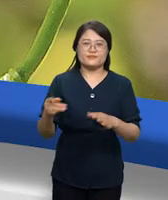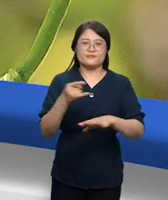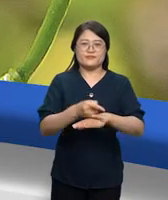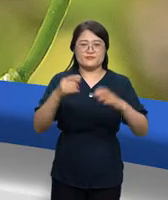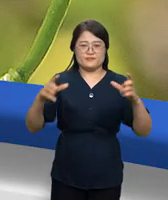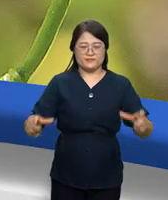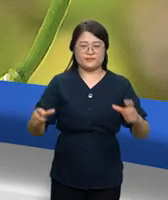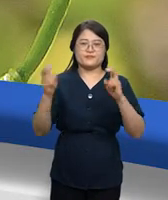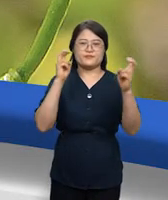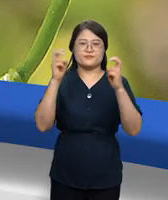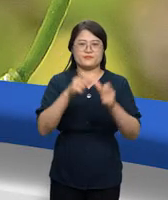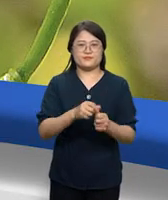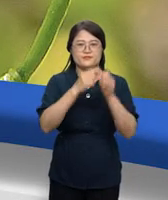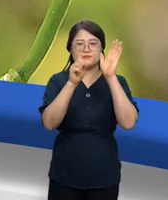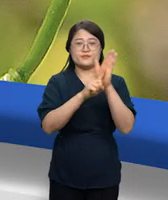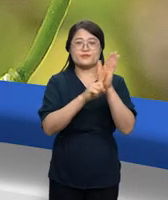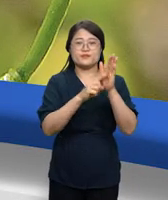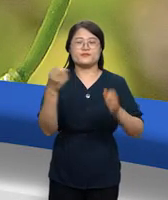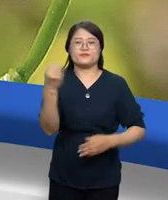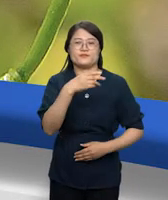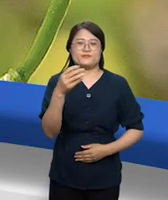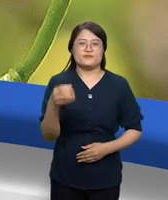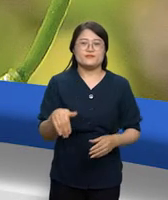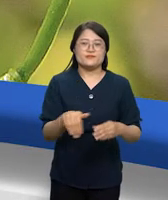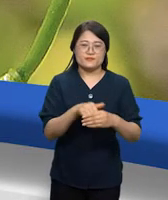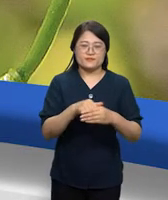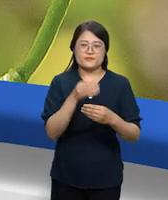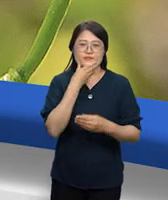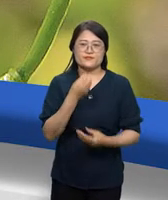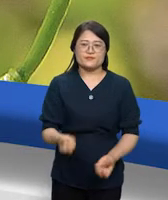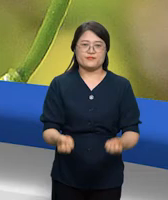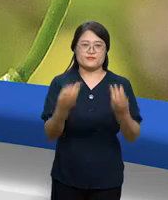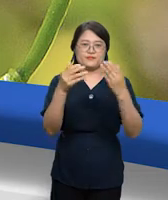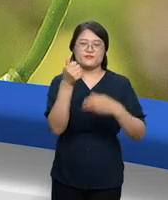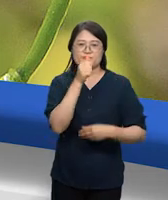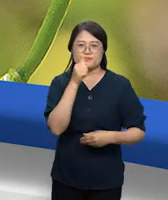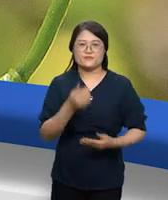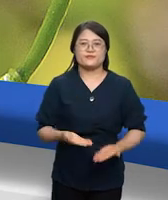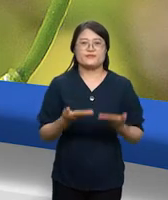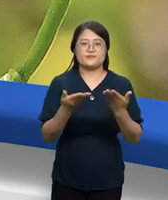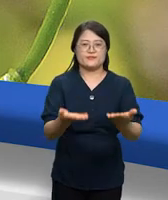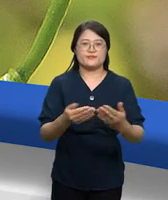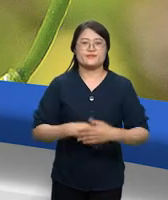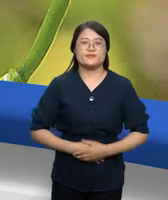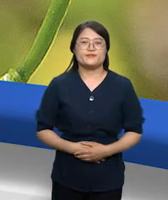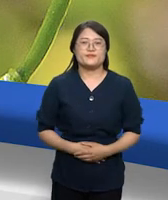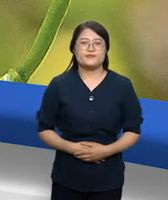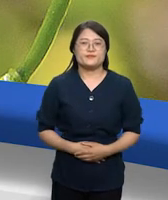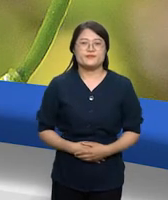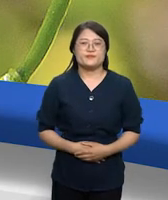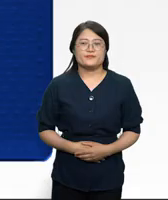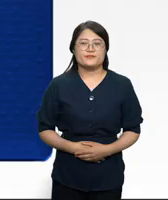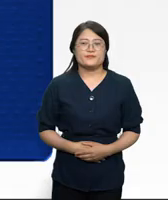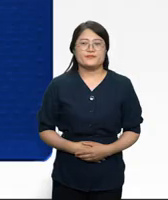다음은 의왕시 관내 기업의 구인구직 소식 및 문화 행사를 소개하는 의왕 알림이 시간입니다.